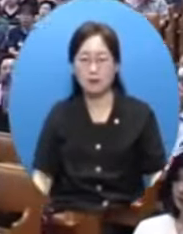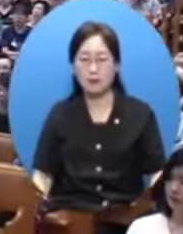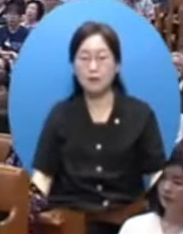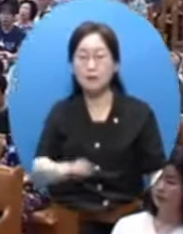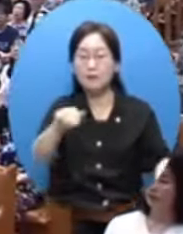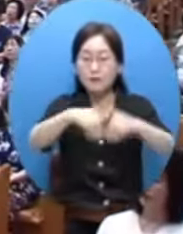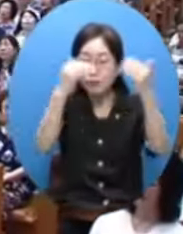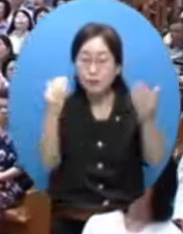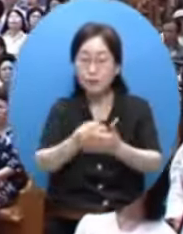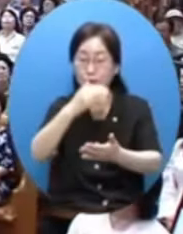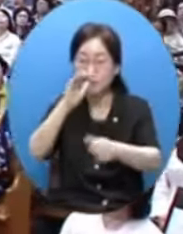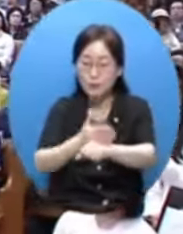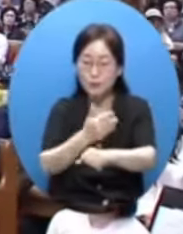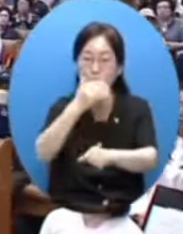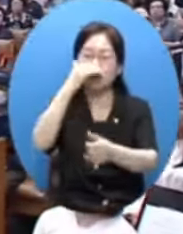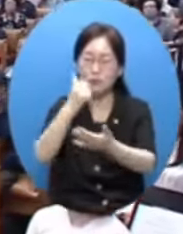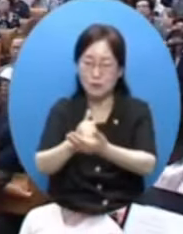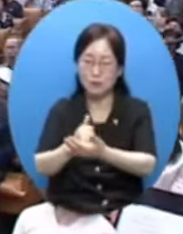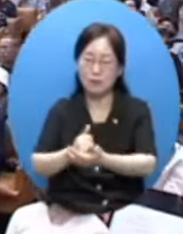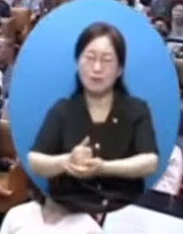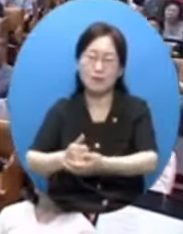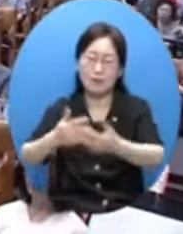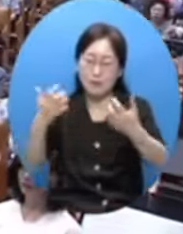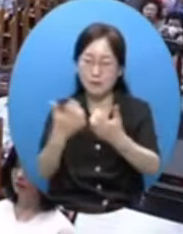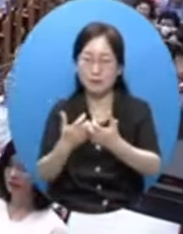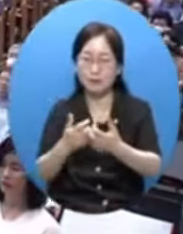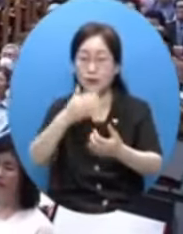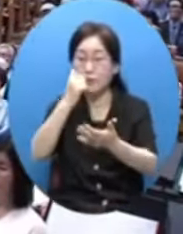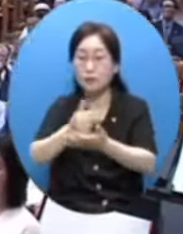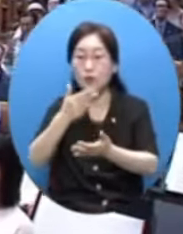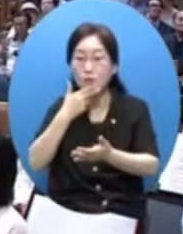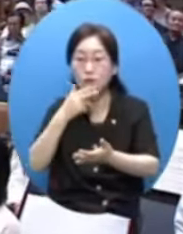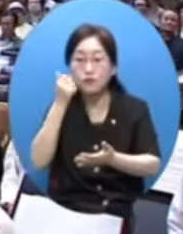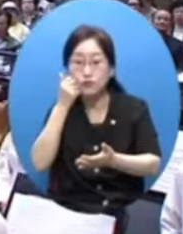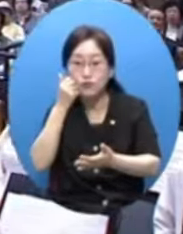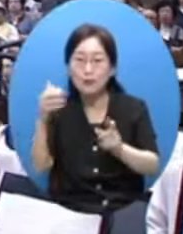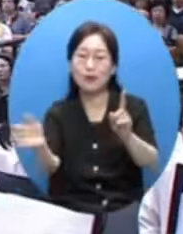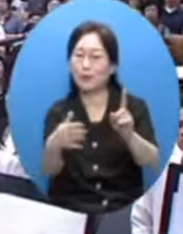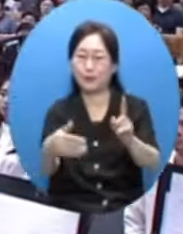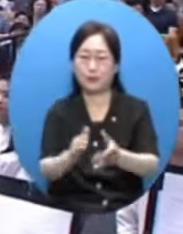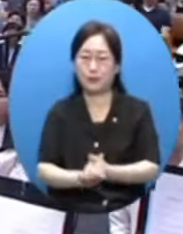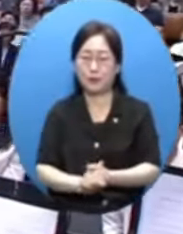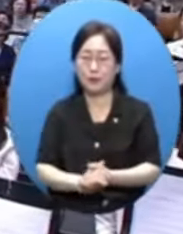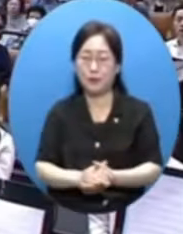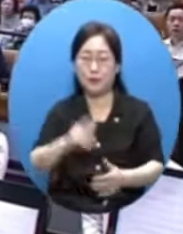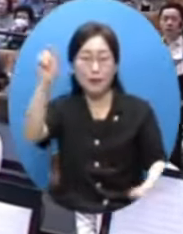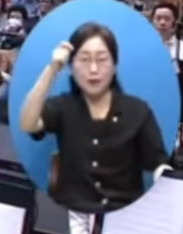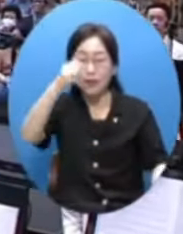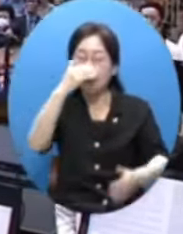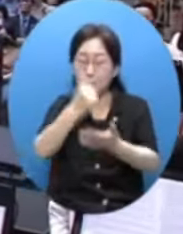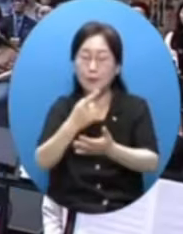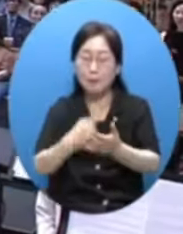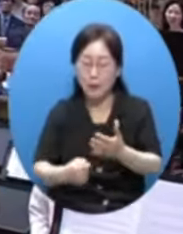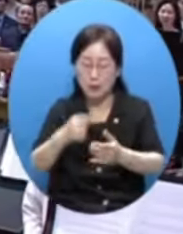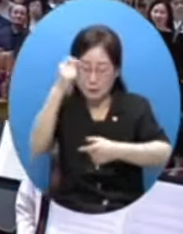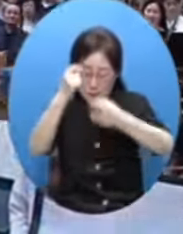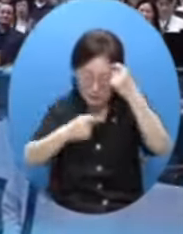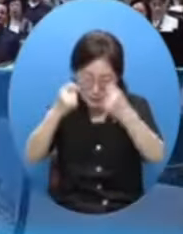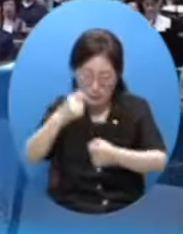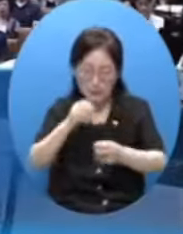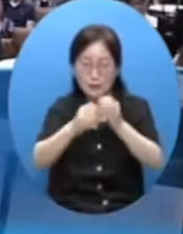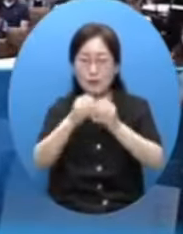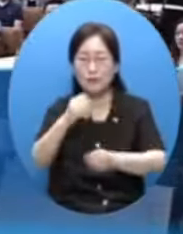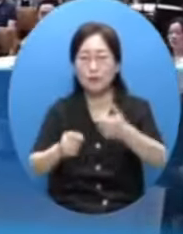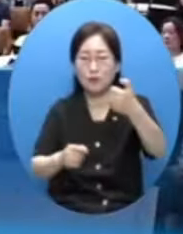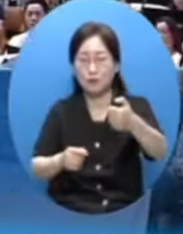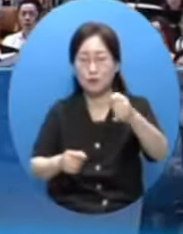우리 모두 죄와 허물성의 인간들입니다. 죄 없는 인간은 한 사람도 없습니다. 다시 범죄하고 하나님 앞에 눈물로 회개합니다. 시편 51편